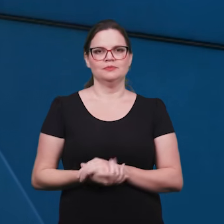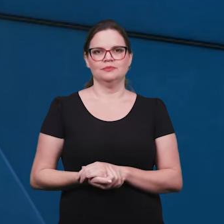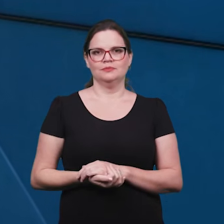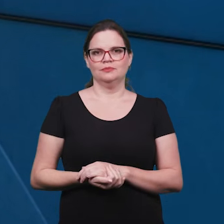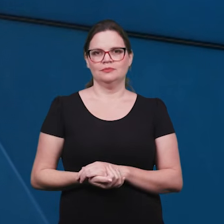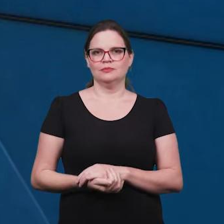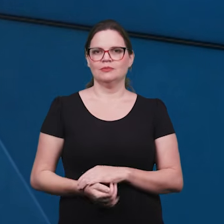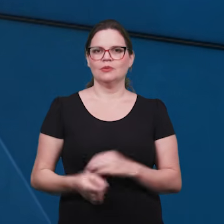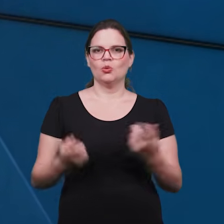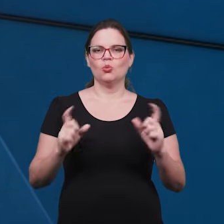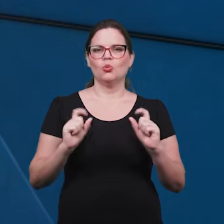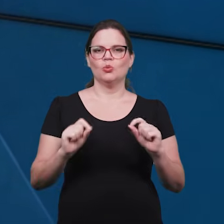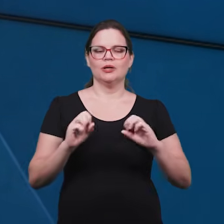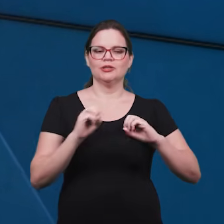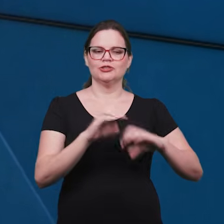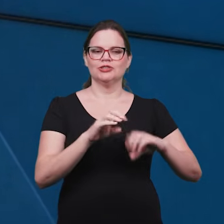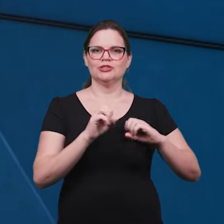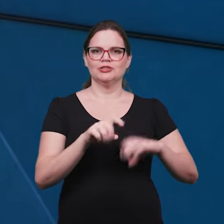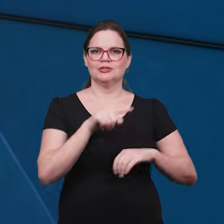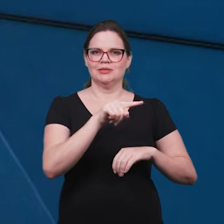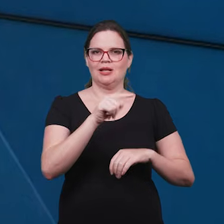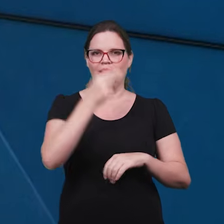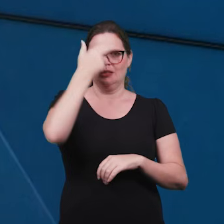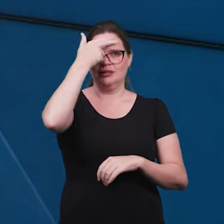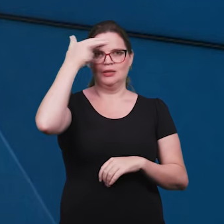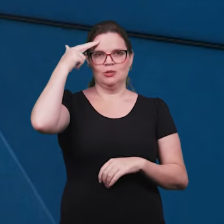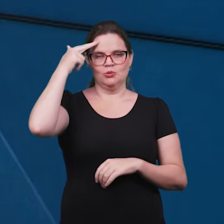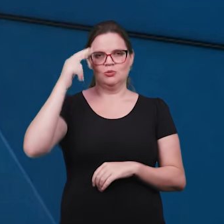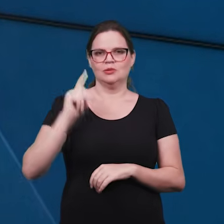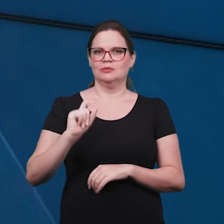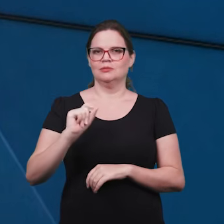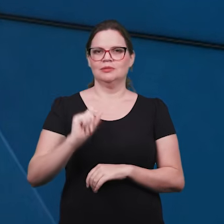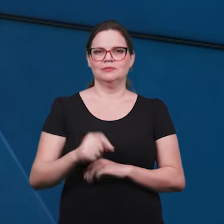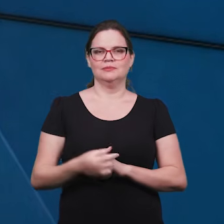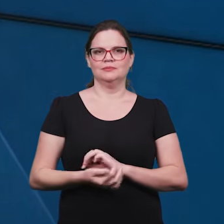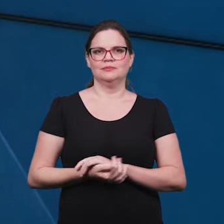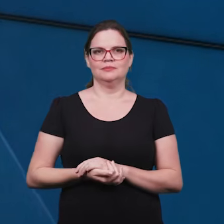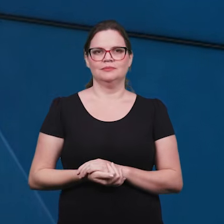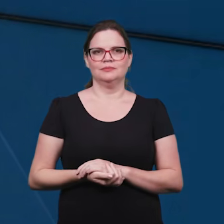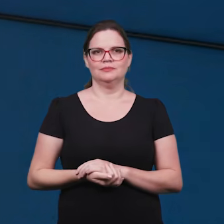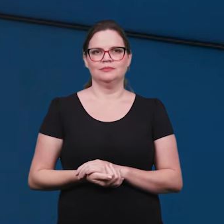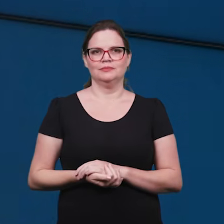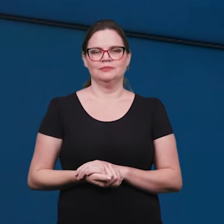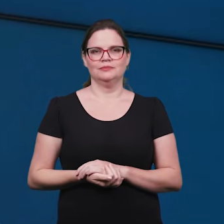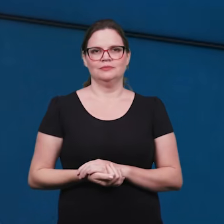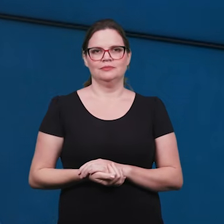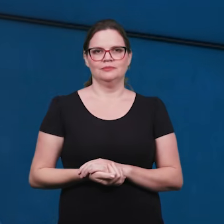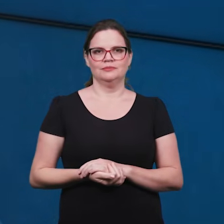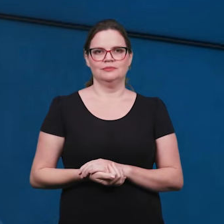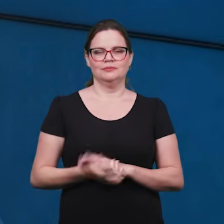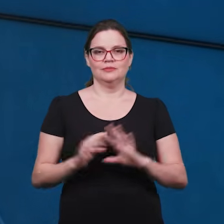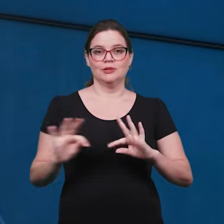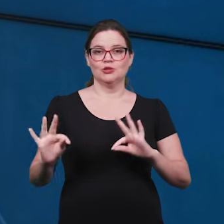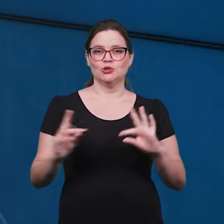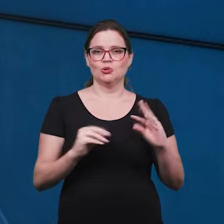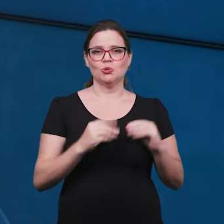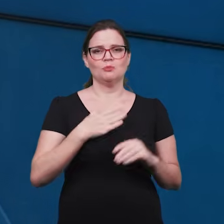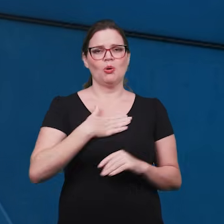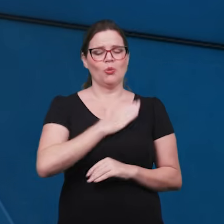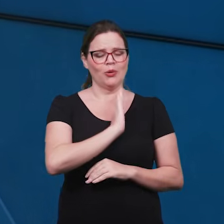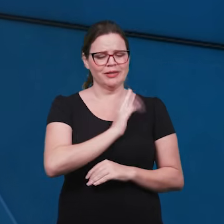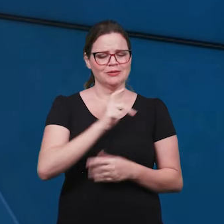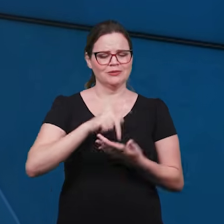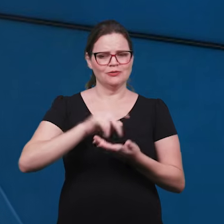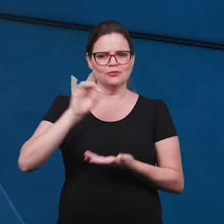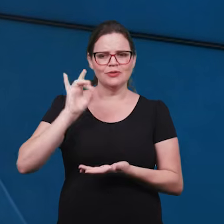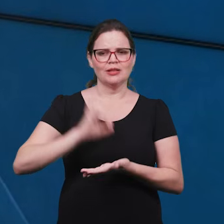ensino a nossa a juventude lá na Lituânia, и искренне свое сердце хочу передать вам, e de todo